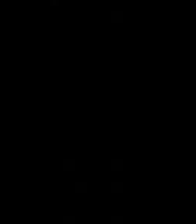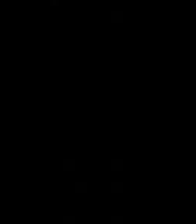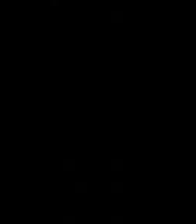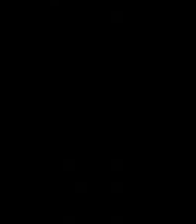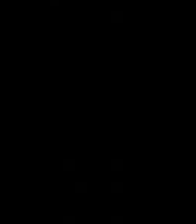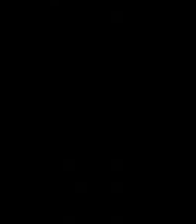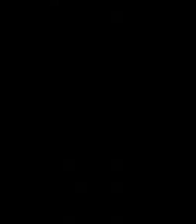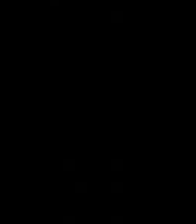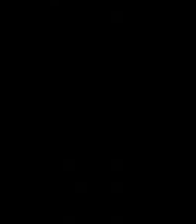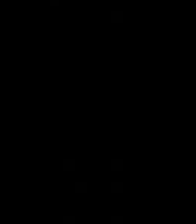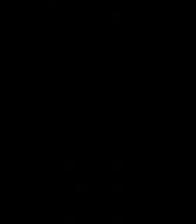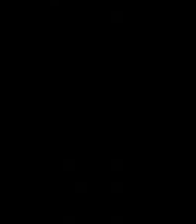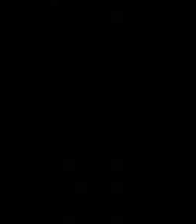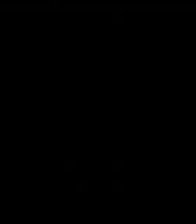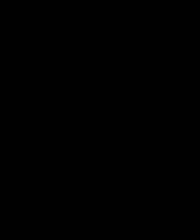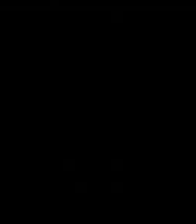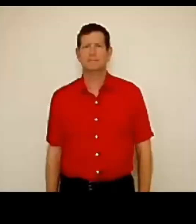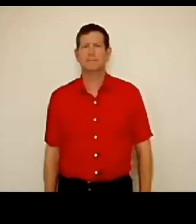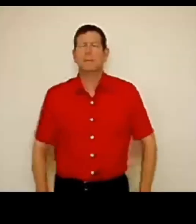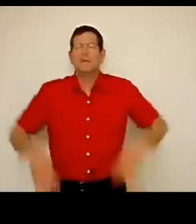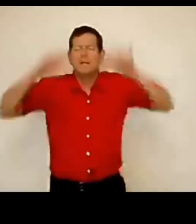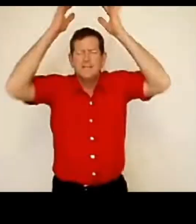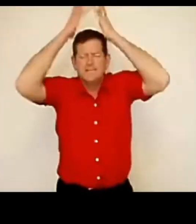Prendre une douche.